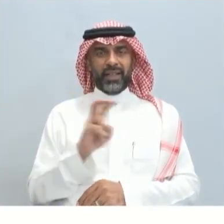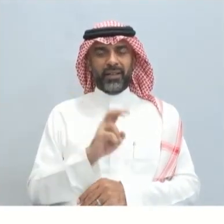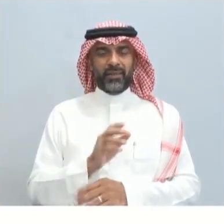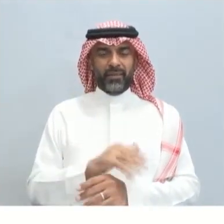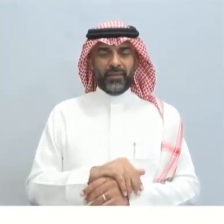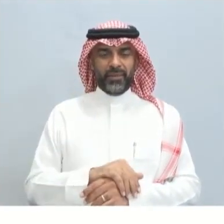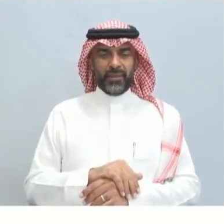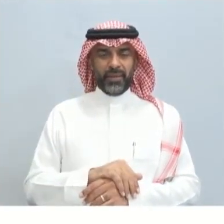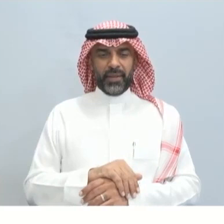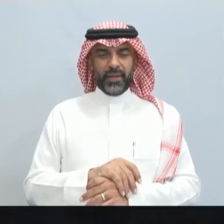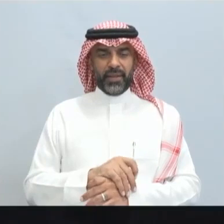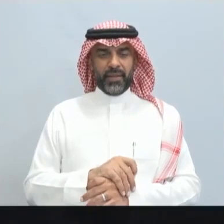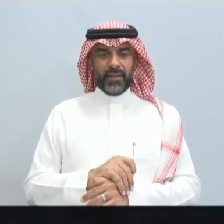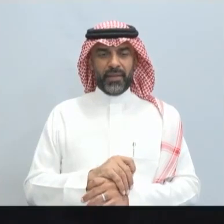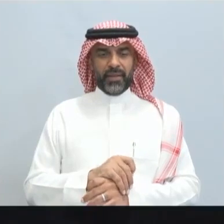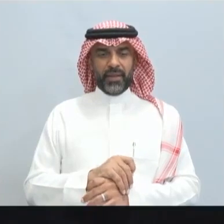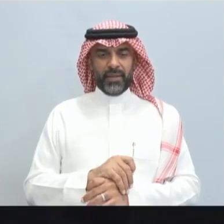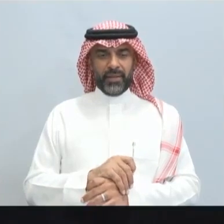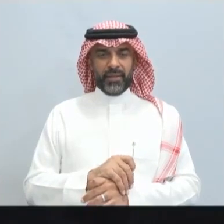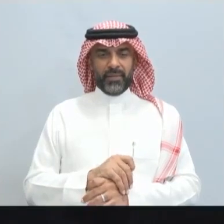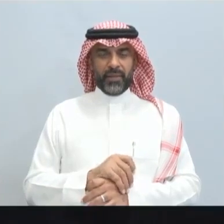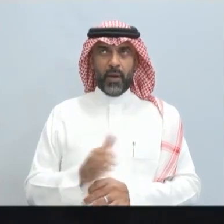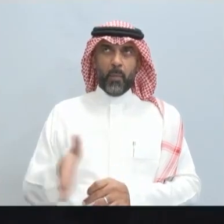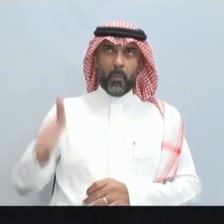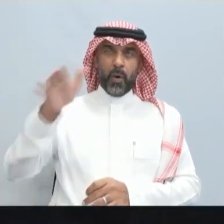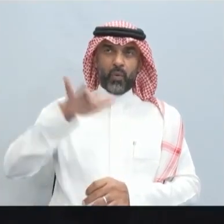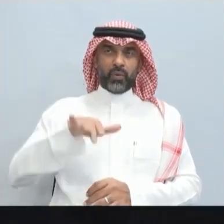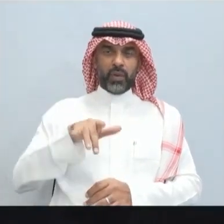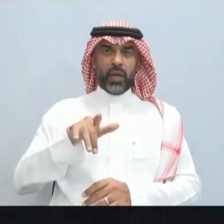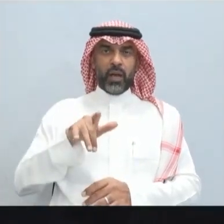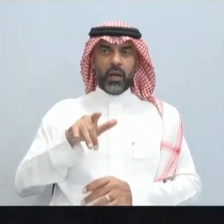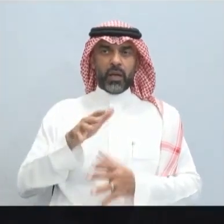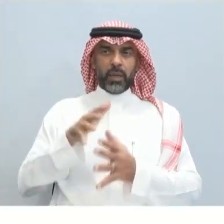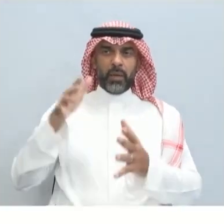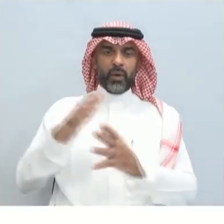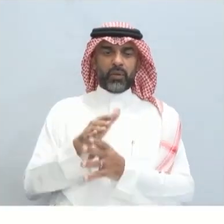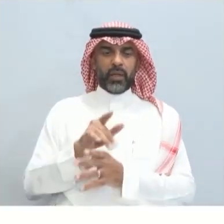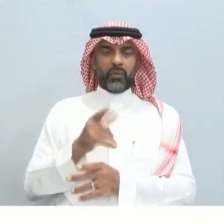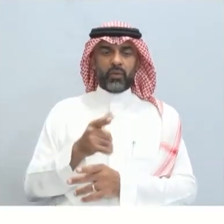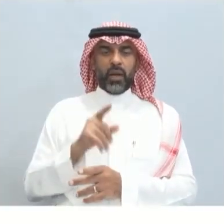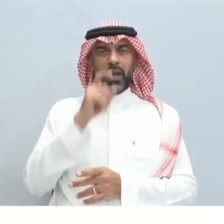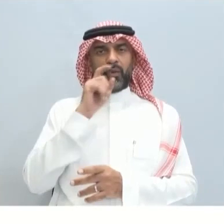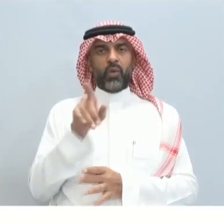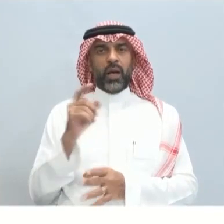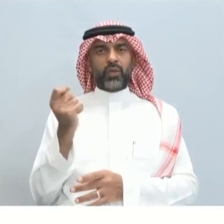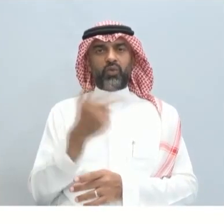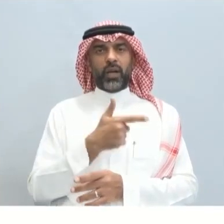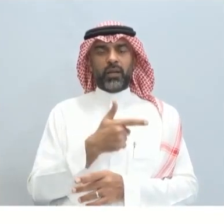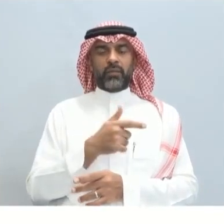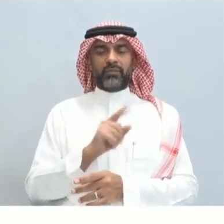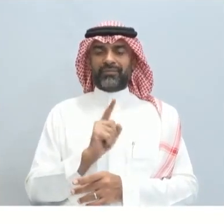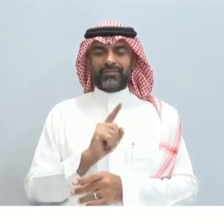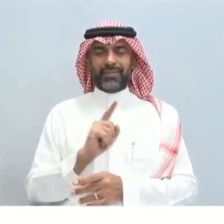سعه الموجه تعتمد على سرعتها اذا تعتمد سعه الموجه على احسنت اذا سعه الموجه تعتمد